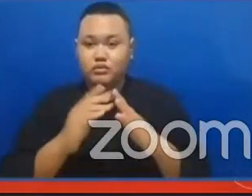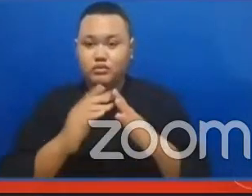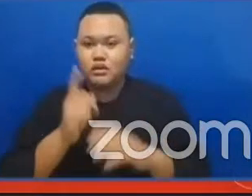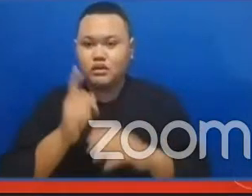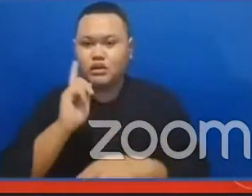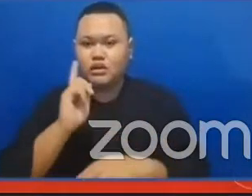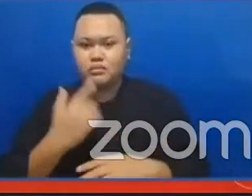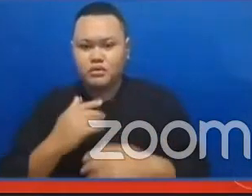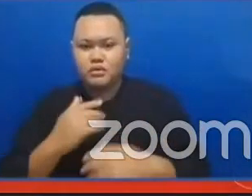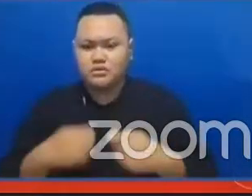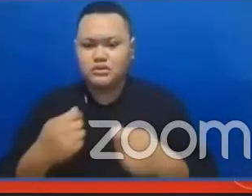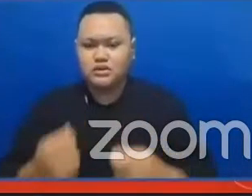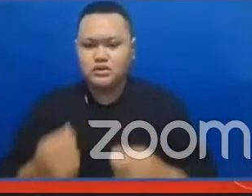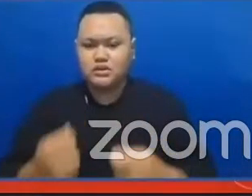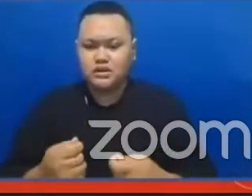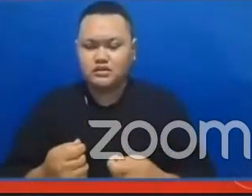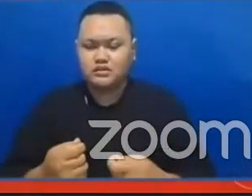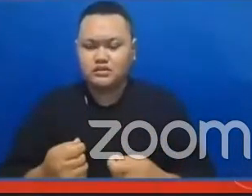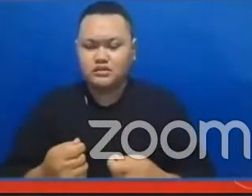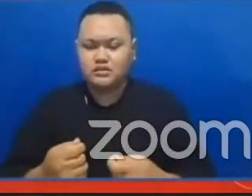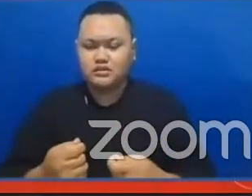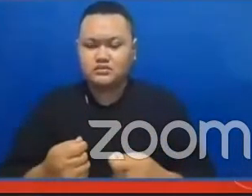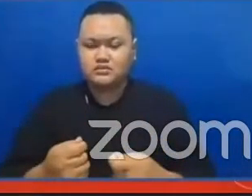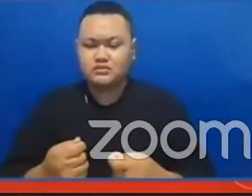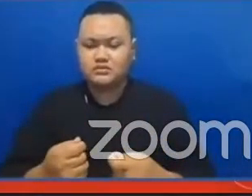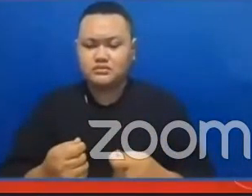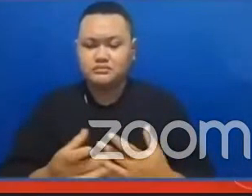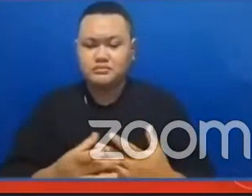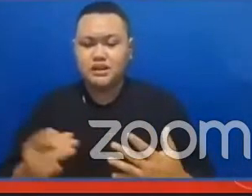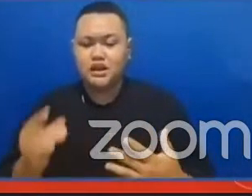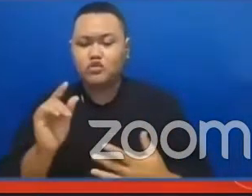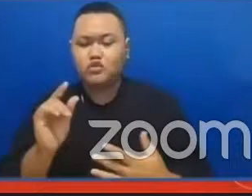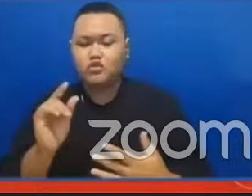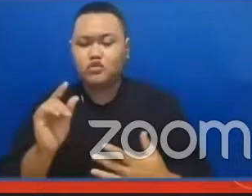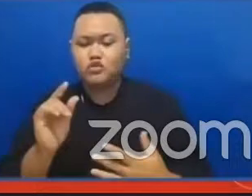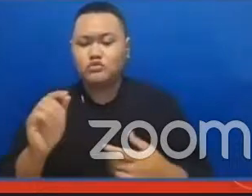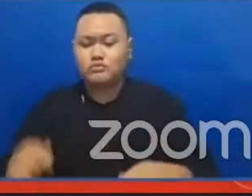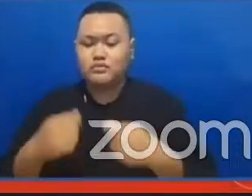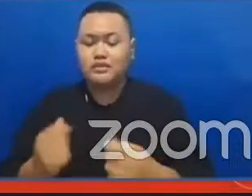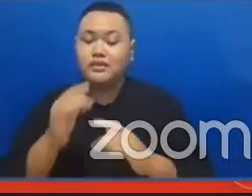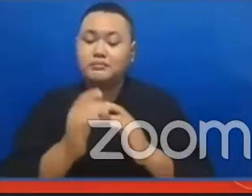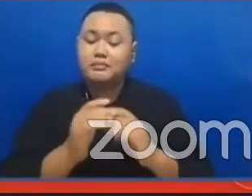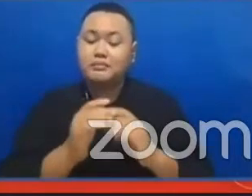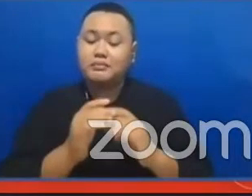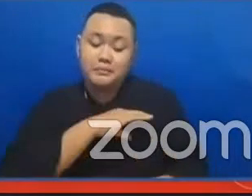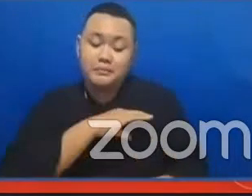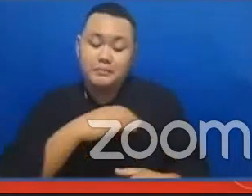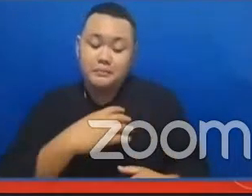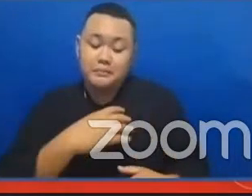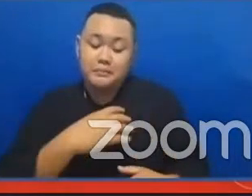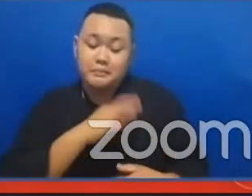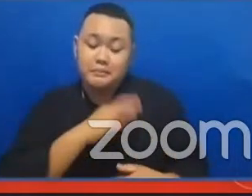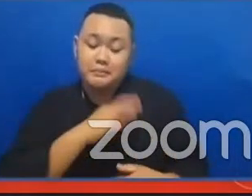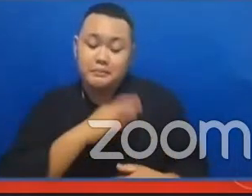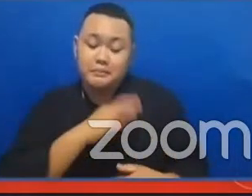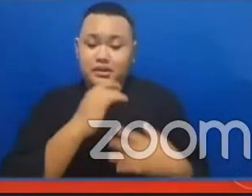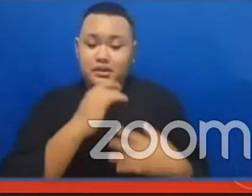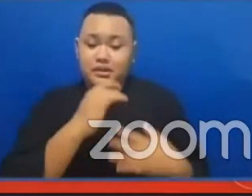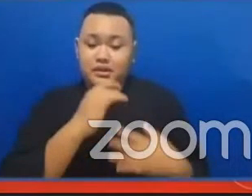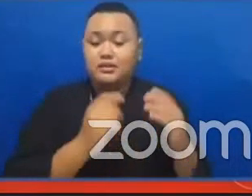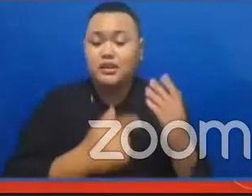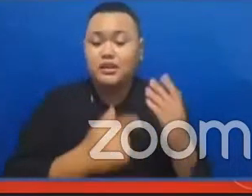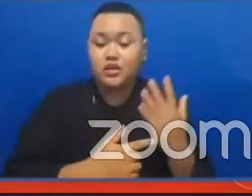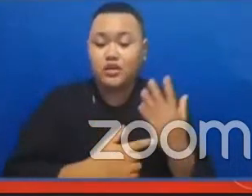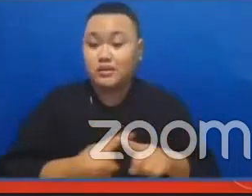sumber pembelajaran dengan memanfaatkan teknologi. Ini kami develop sejak tahun 2011 untuk yang rumah belajar.